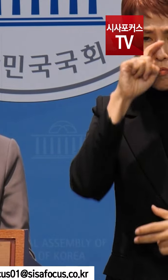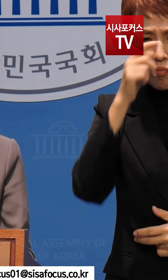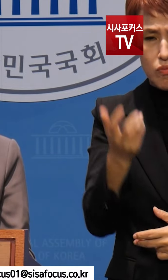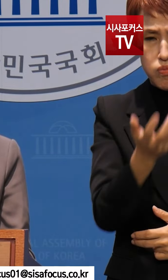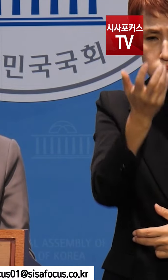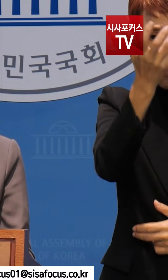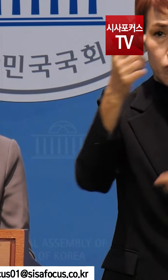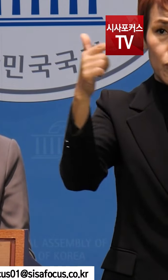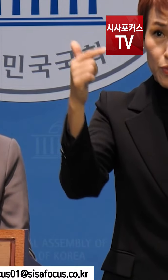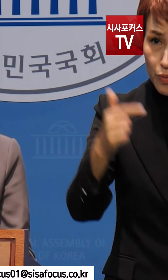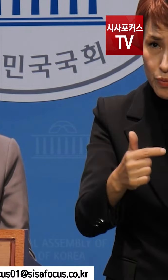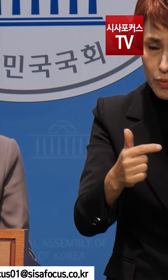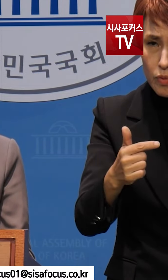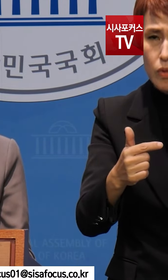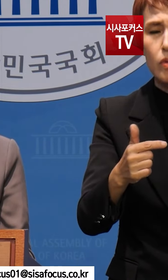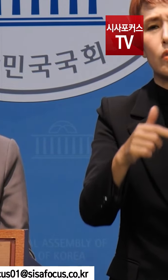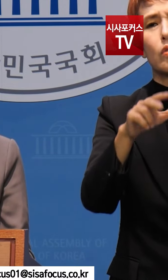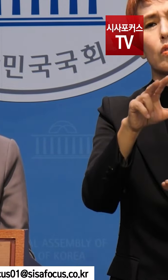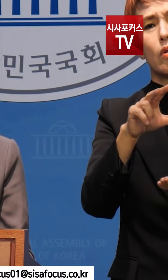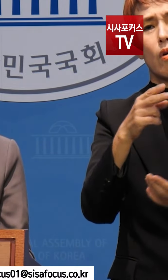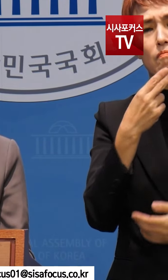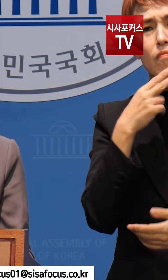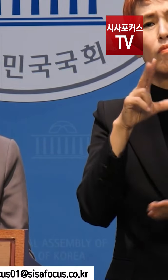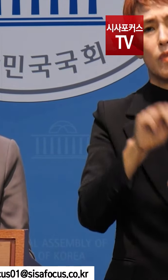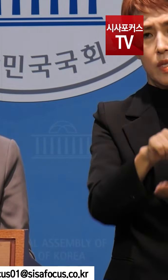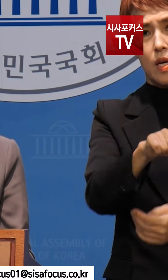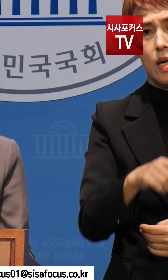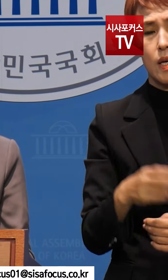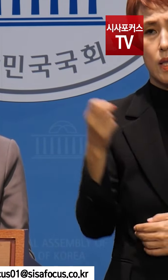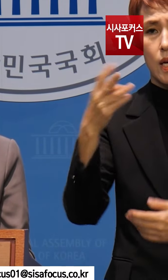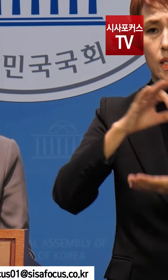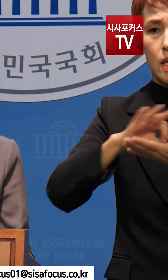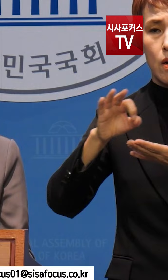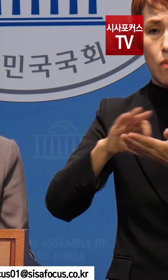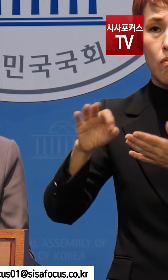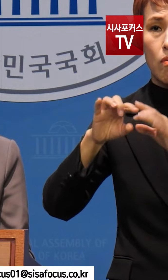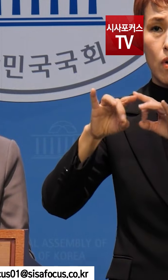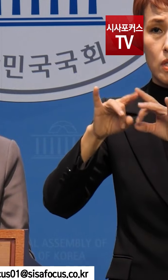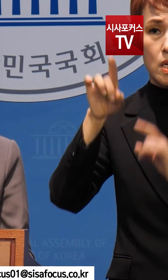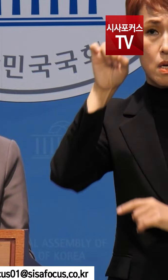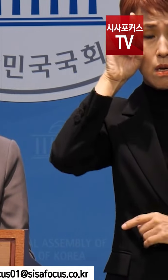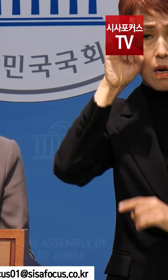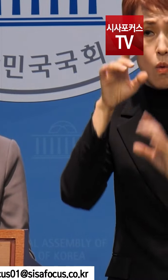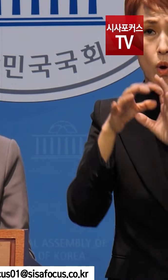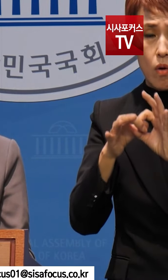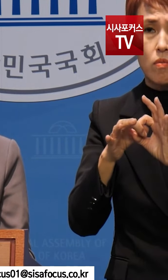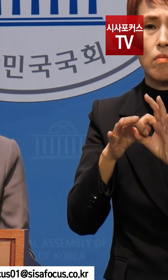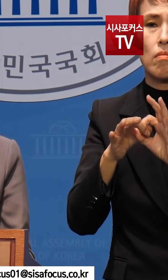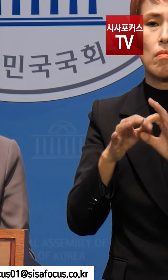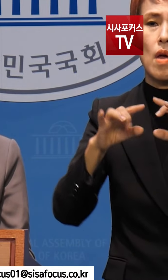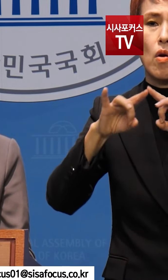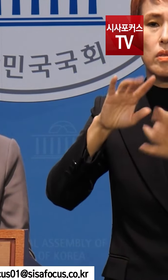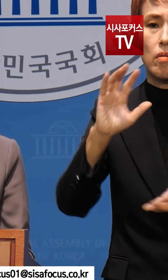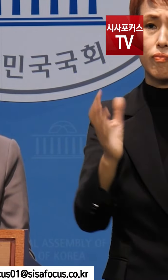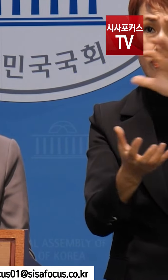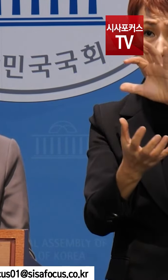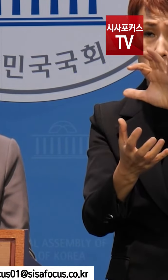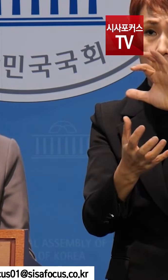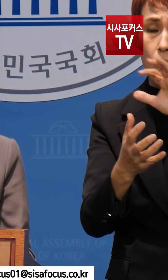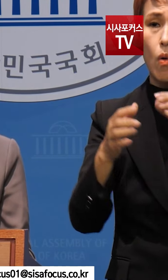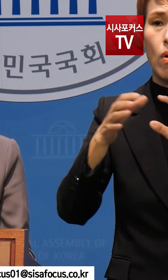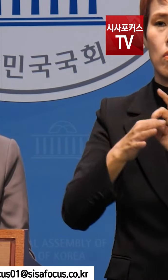감축 대책 부제 재생에너지 r&d 등 에너지 위 전환을 위한 정부 지원의 부족